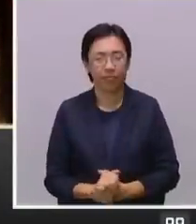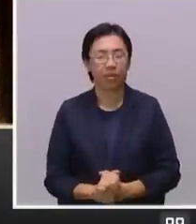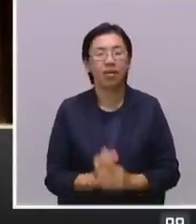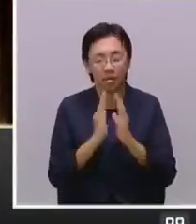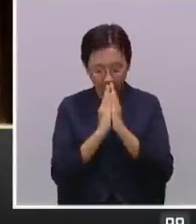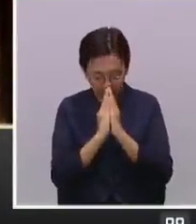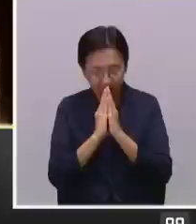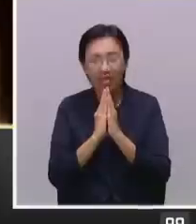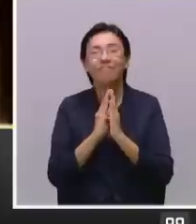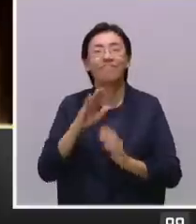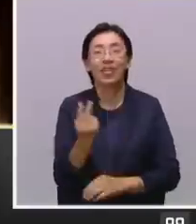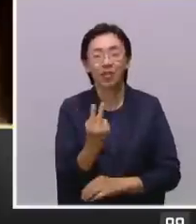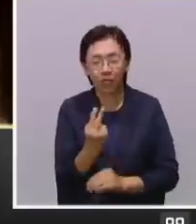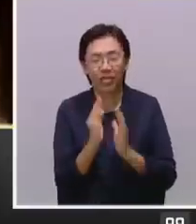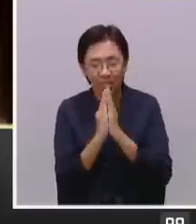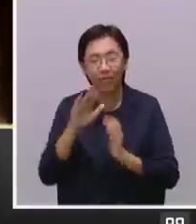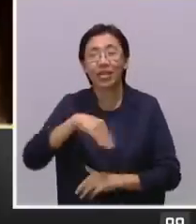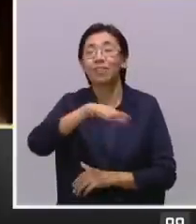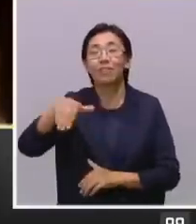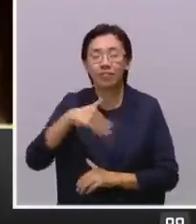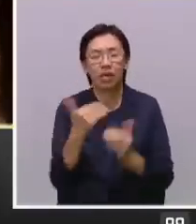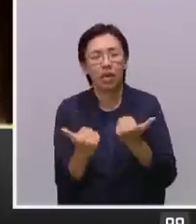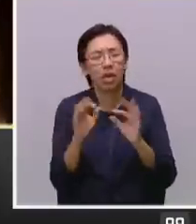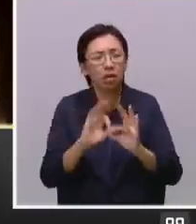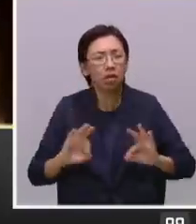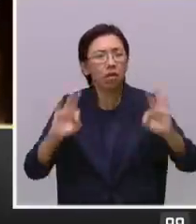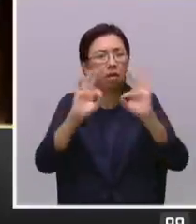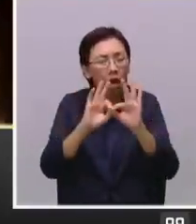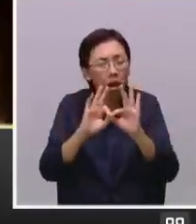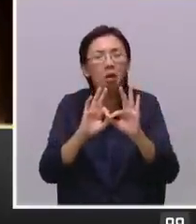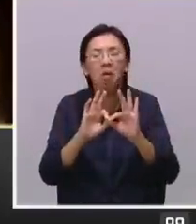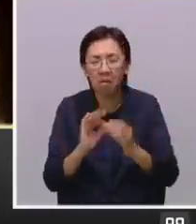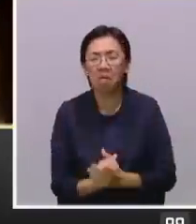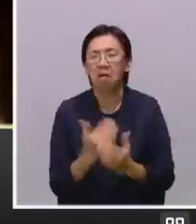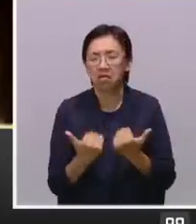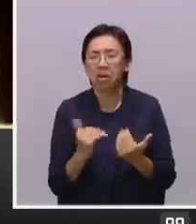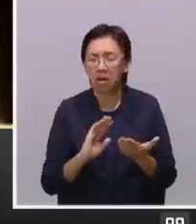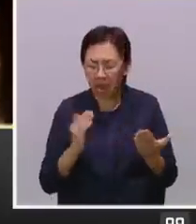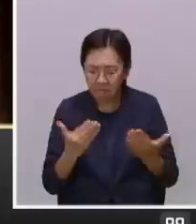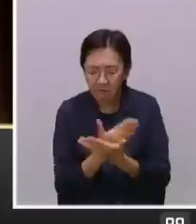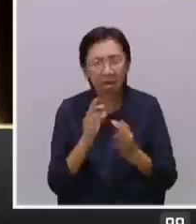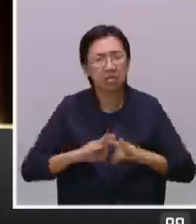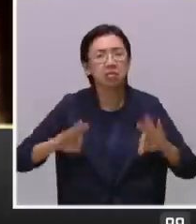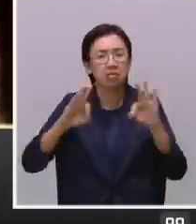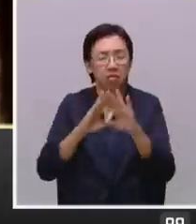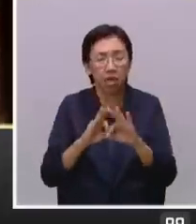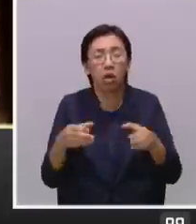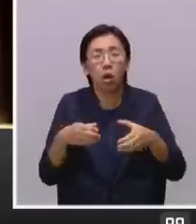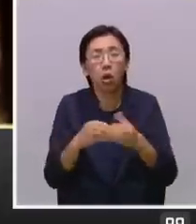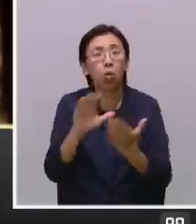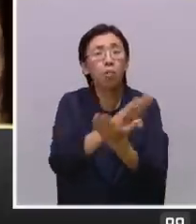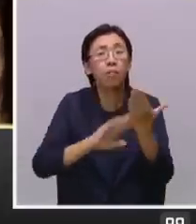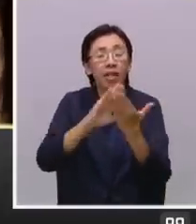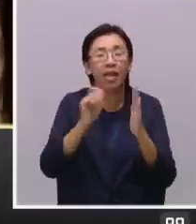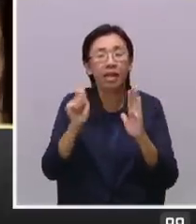คุมผู้ชมคะถือว่าเป็นความเคลื่อนไหวครั้งสำคัญเลยนะคะเรากำลังเห็นการเปลี่ยนแปลงที่เกิดขึ้นในโลกอาด้วยเดี๋ยววันนี้พามาดูราย